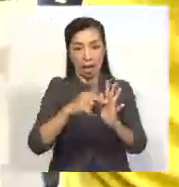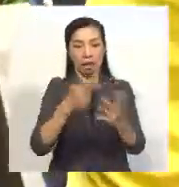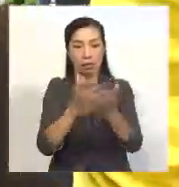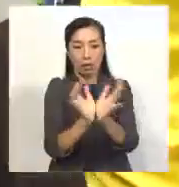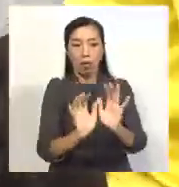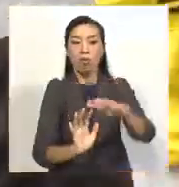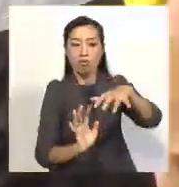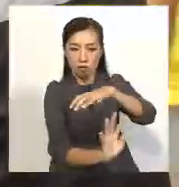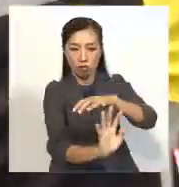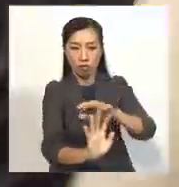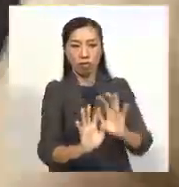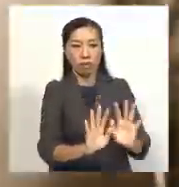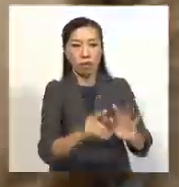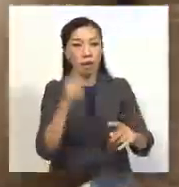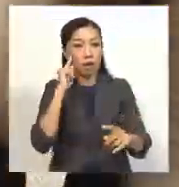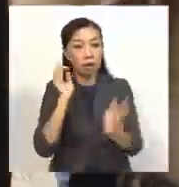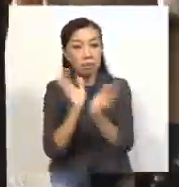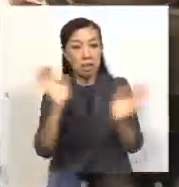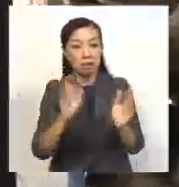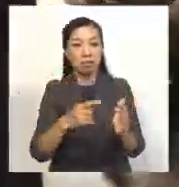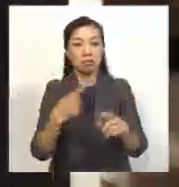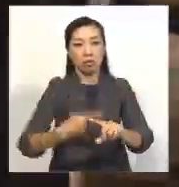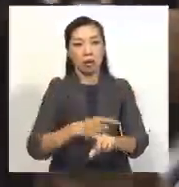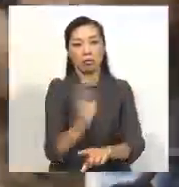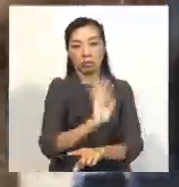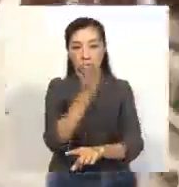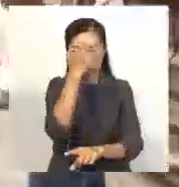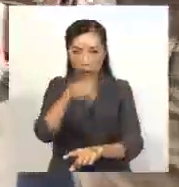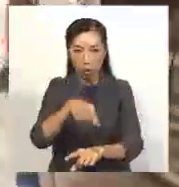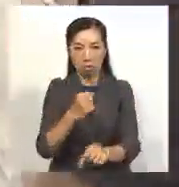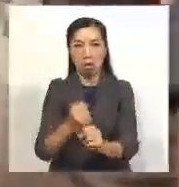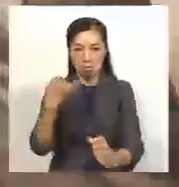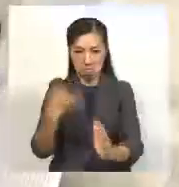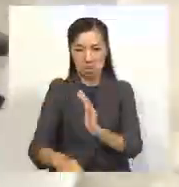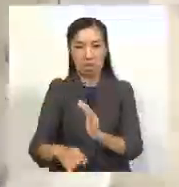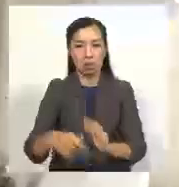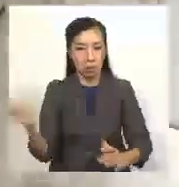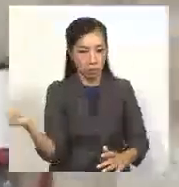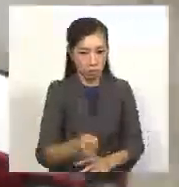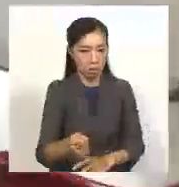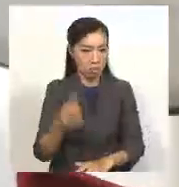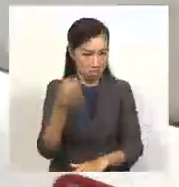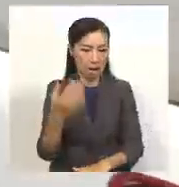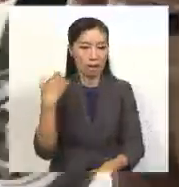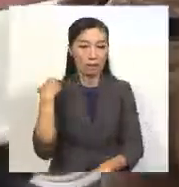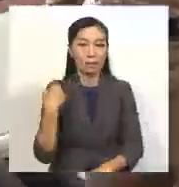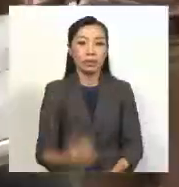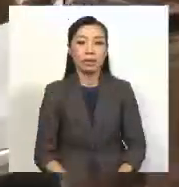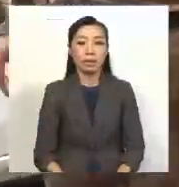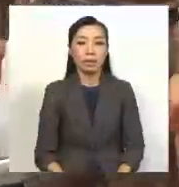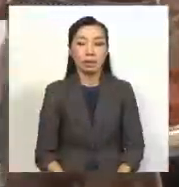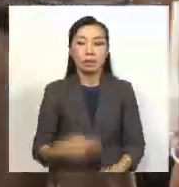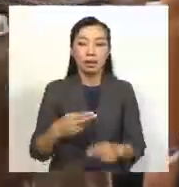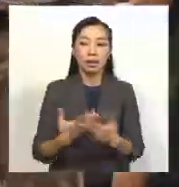คำร้องยื่นคัดค้านการประกันตัวด้วยนะครับเนื่องจากเป็นการทำความผิดที่มีอัตราโทษสูงขณะที่ญาติของนายสัมฤทธิ์น